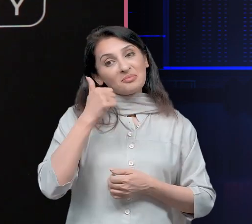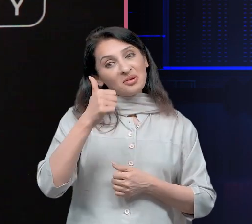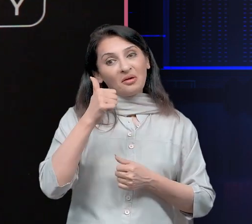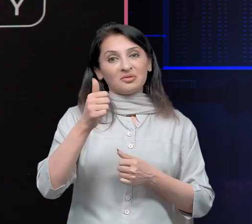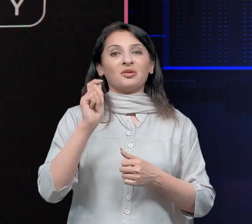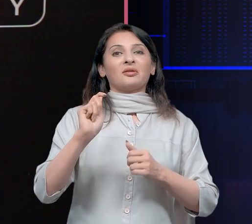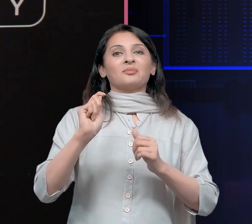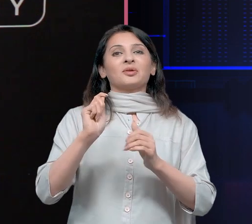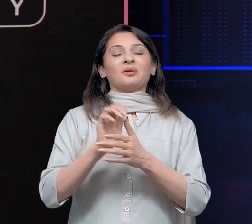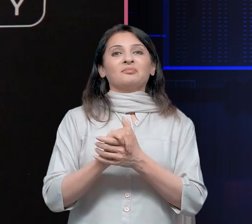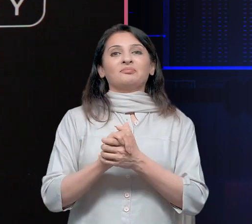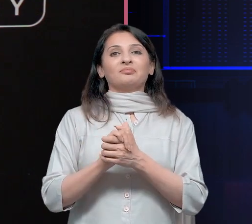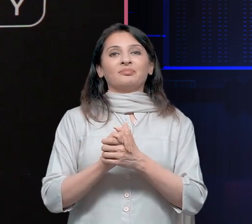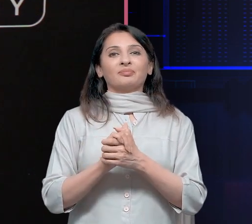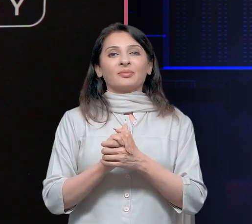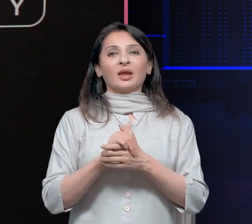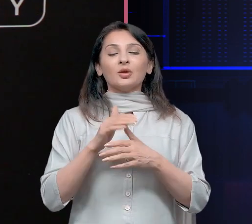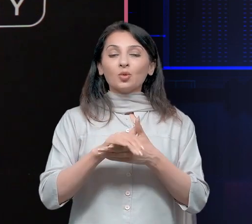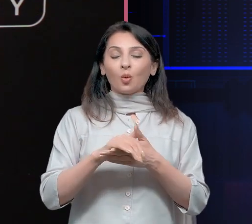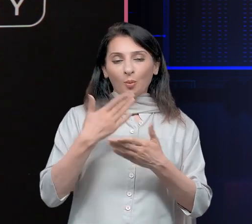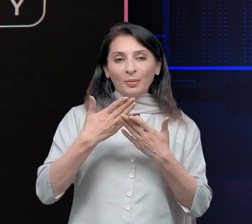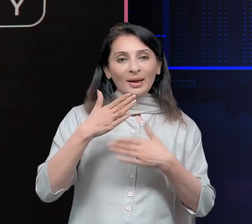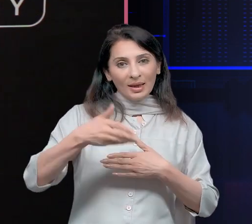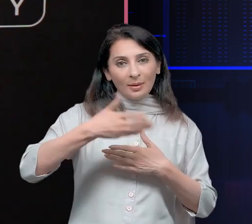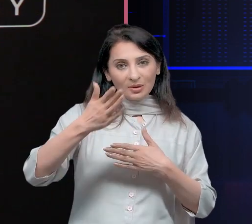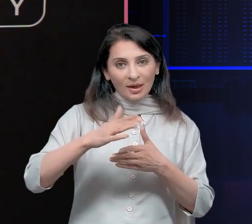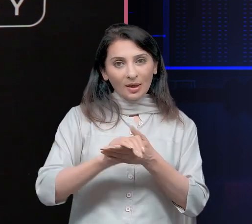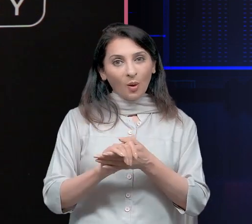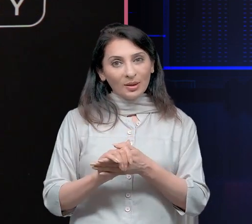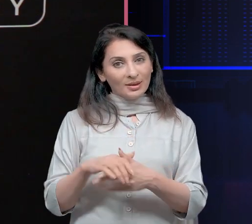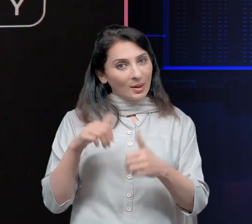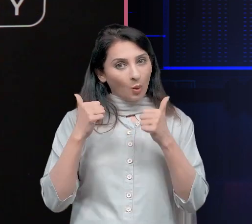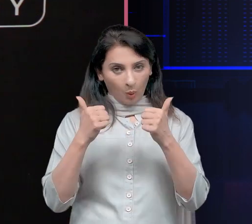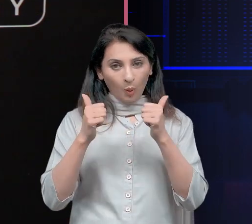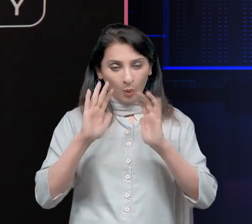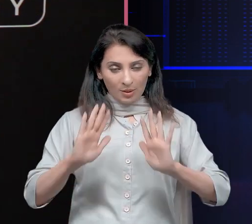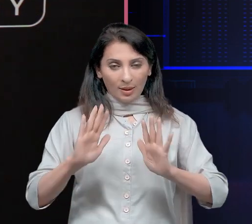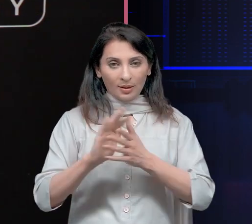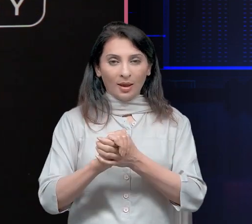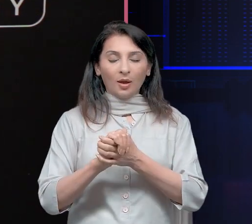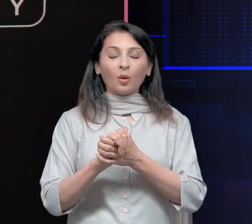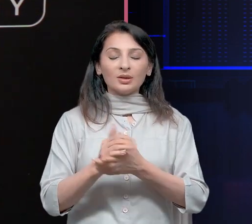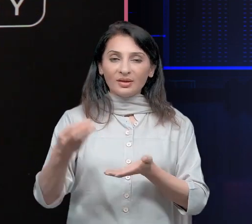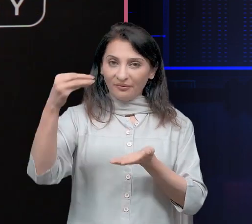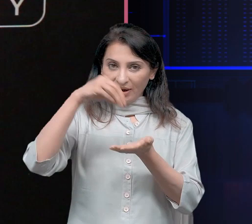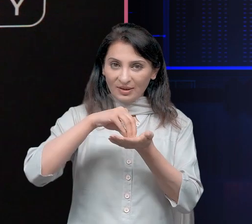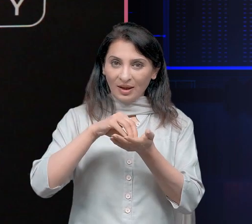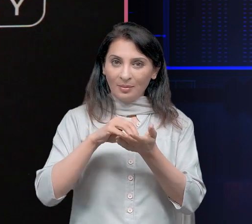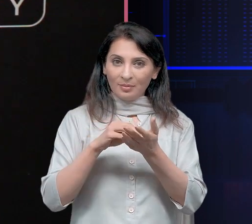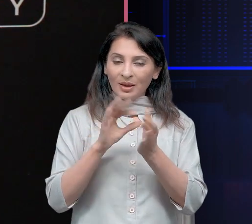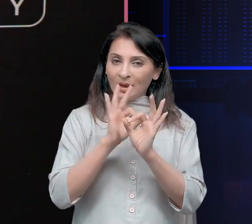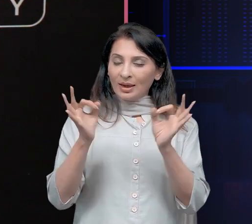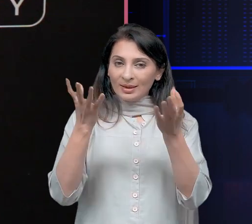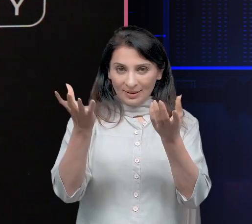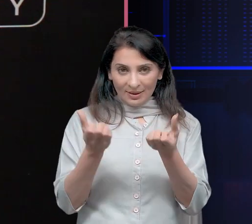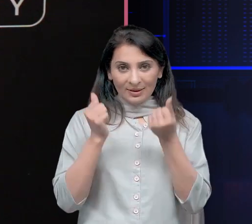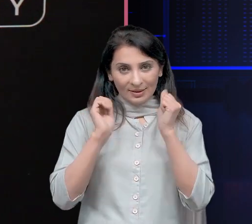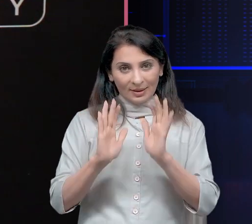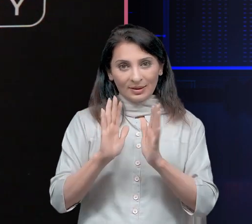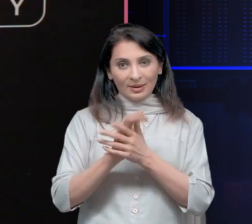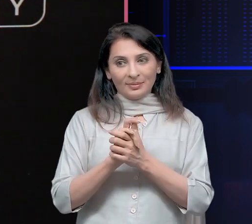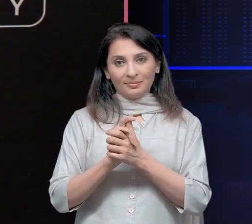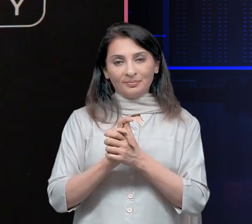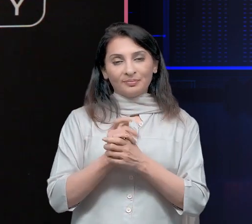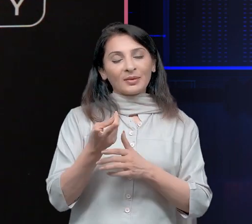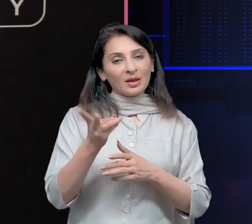اوپر. آپ جا کے ان کے بارے میں پڑھیے. تو یہ ممکن ہے اور اس سے فائدہ اٹھایا جا سکتا ہے. اگین میں